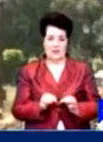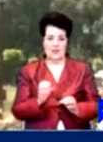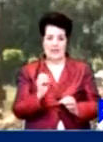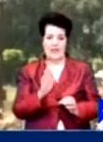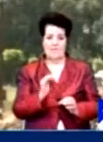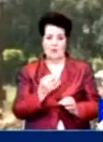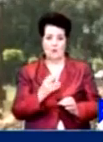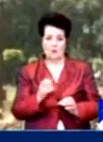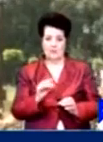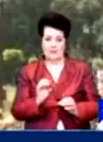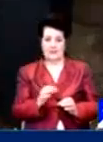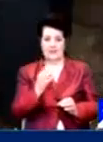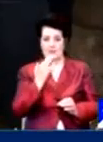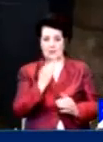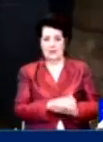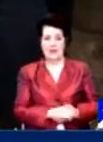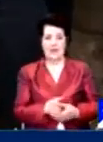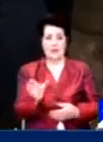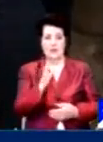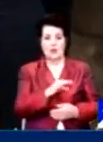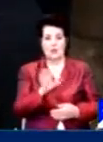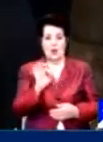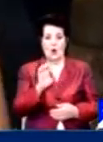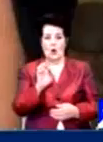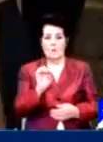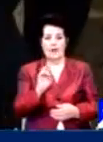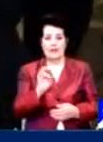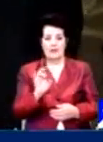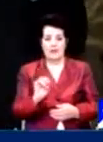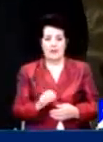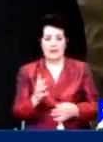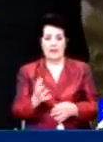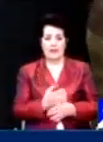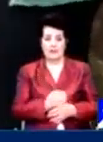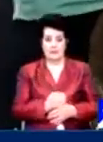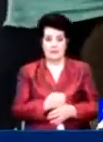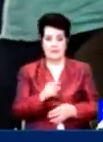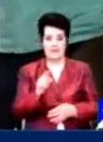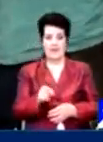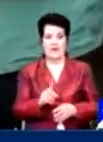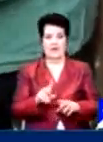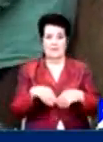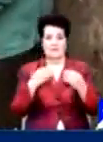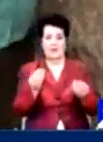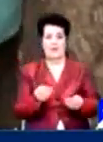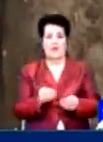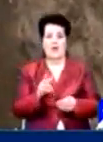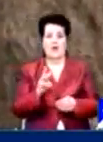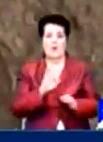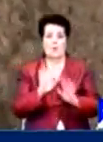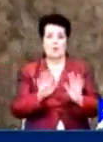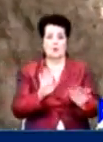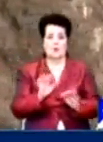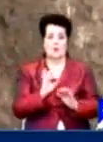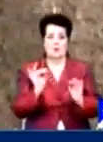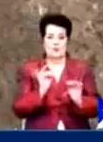evoluției istoriei noastre naționale. Toate obiectele găsite în urma săpăturilor arheologice vor fi transmise Muzeului de Istorie și Etnografie